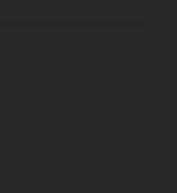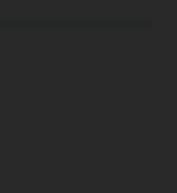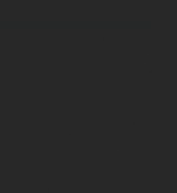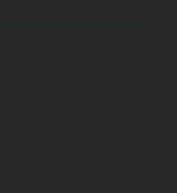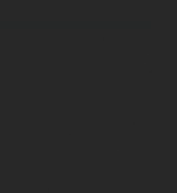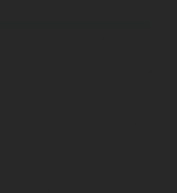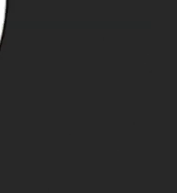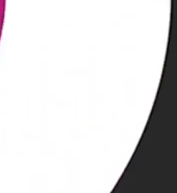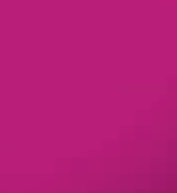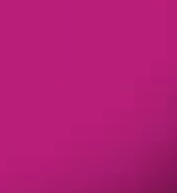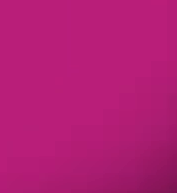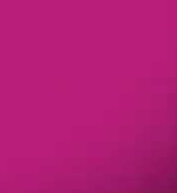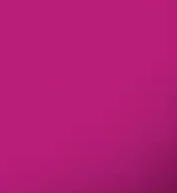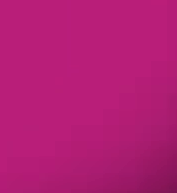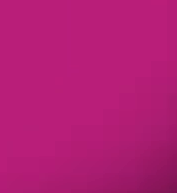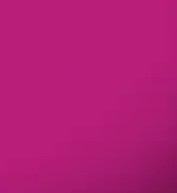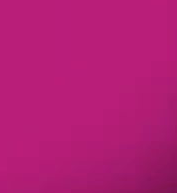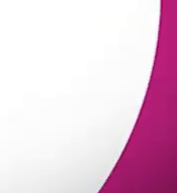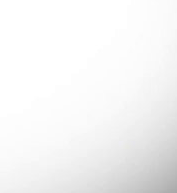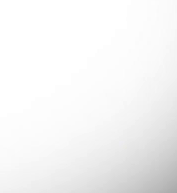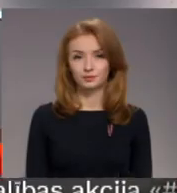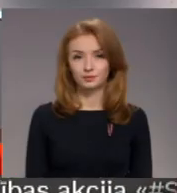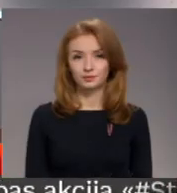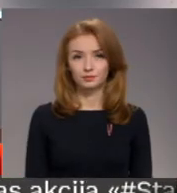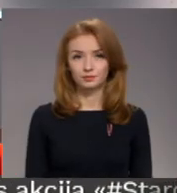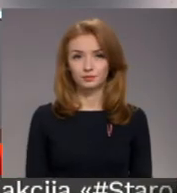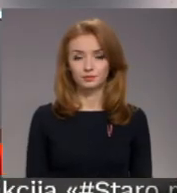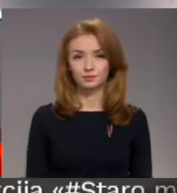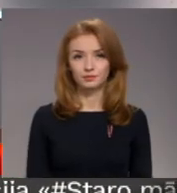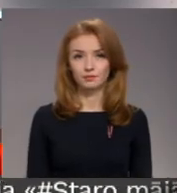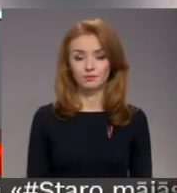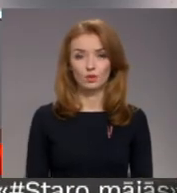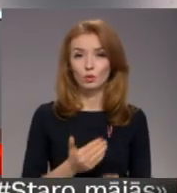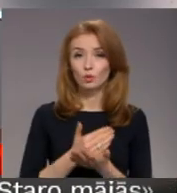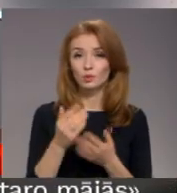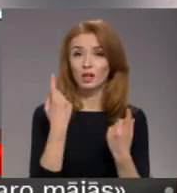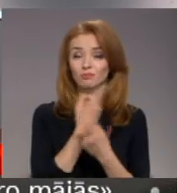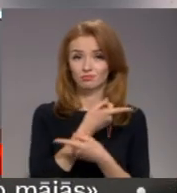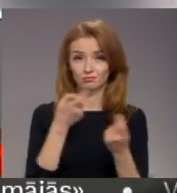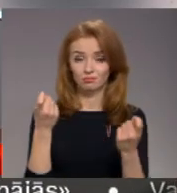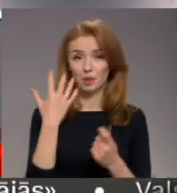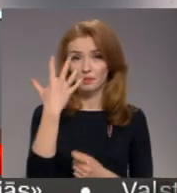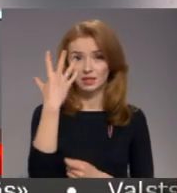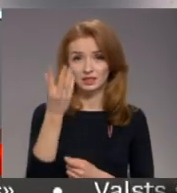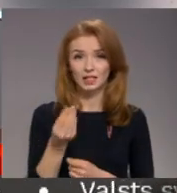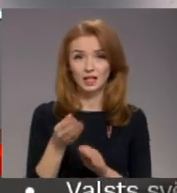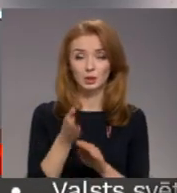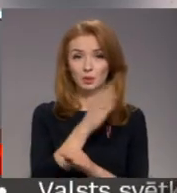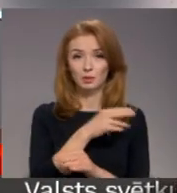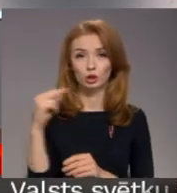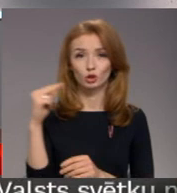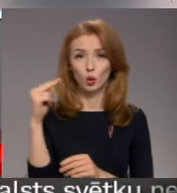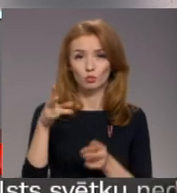Re, viss ēters ir te! Un turpinām ziņas 5 dienas pirms Zolitūdes